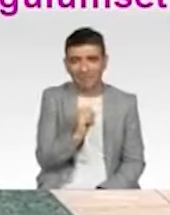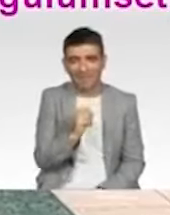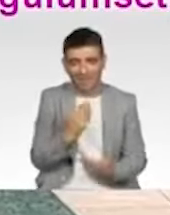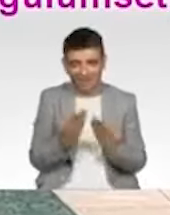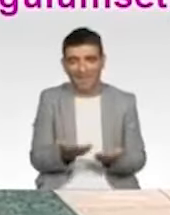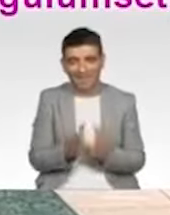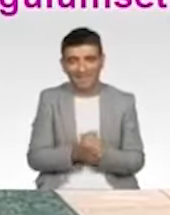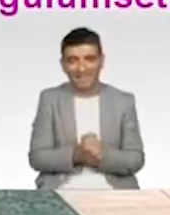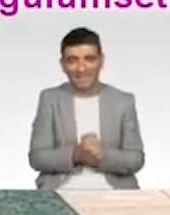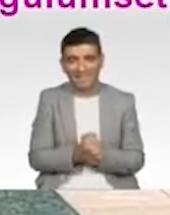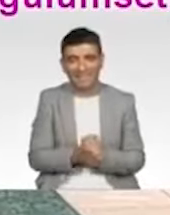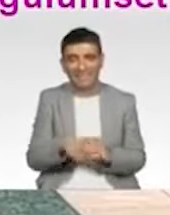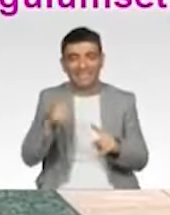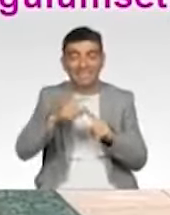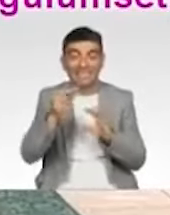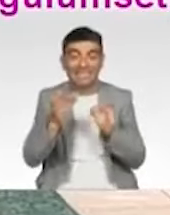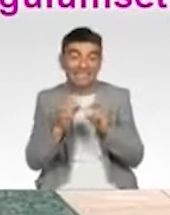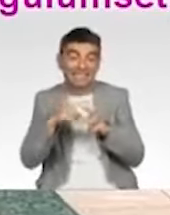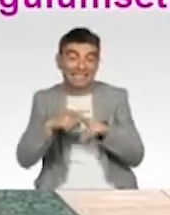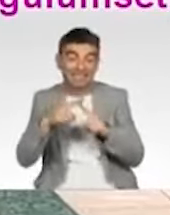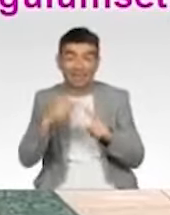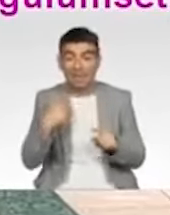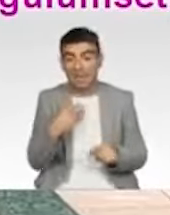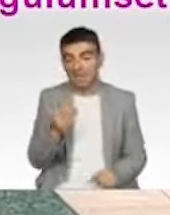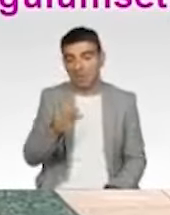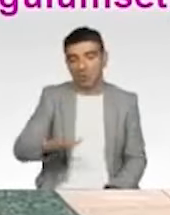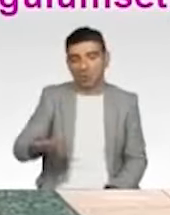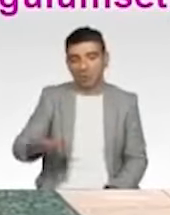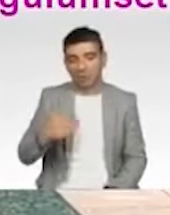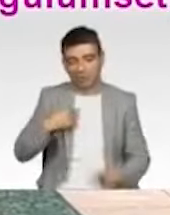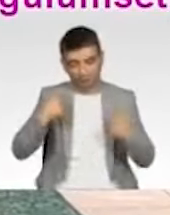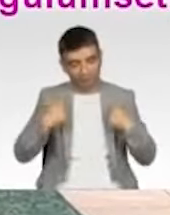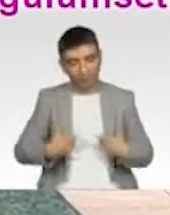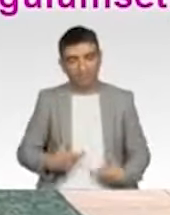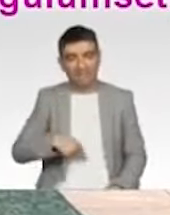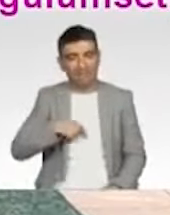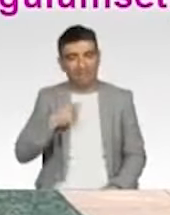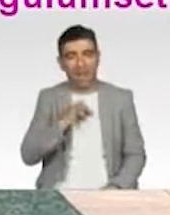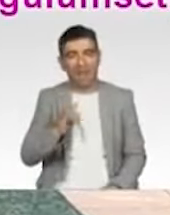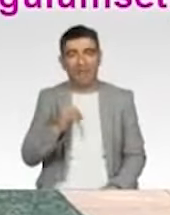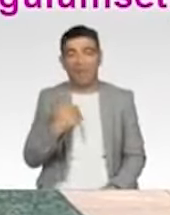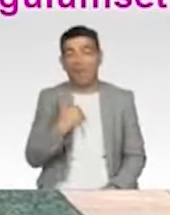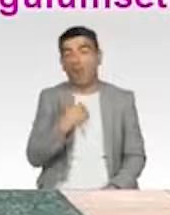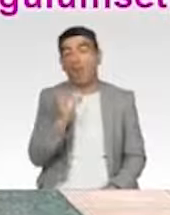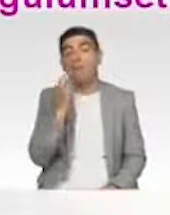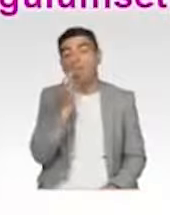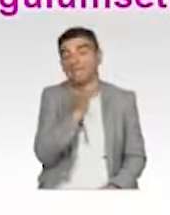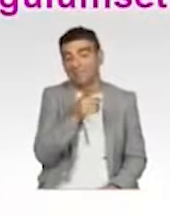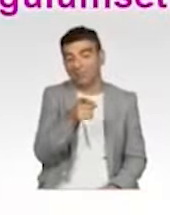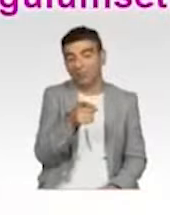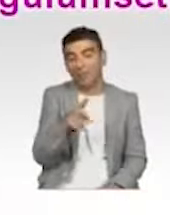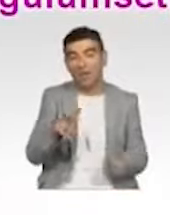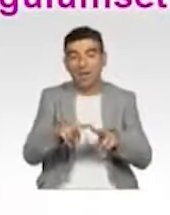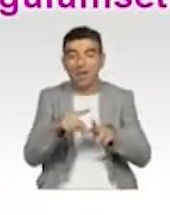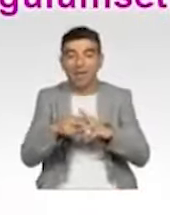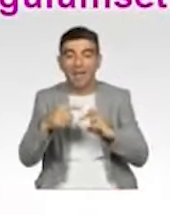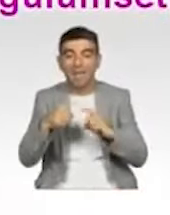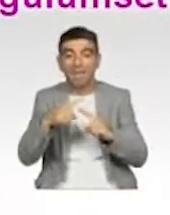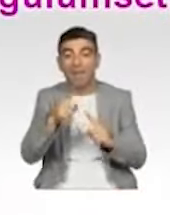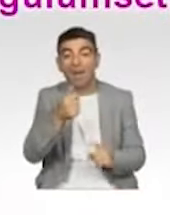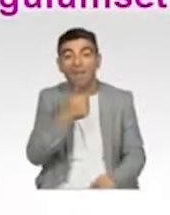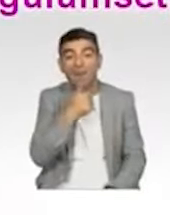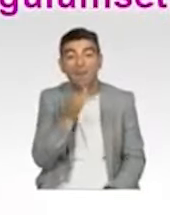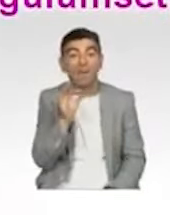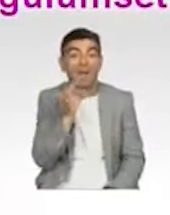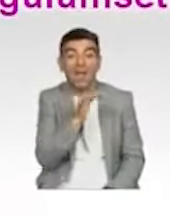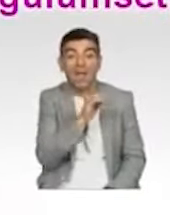Evet. Tibet aynı benim çocukluğum. Karakter olarak da, huy olarak, yapı olarak da bana çok benziyor Tibet. Mert de aynı babası.